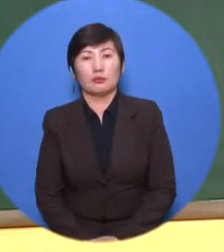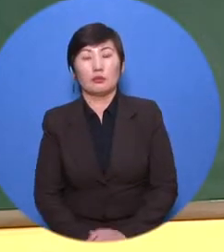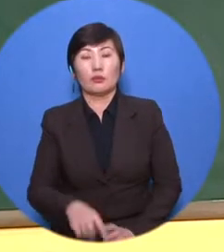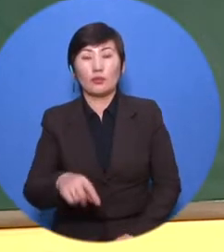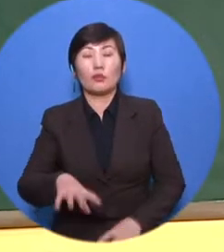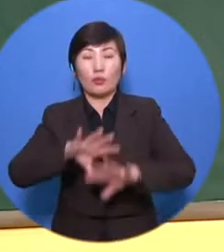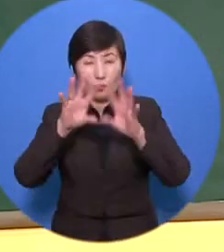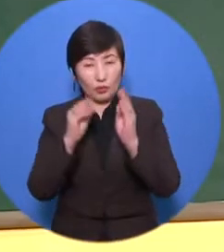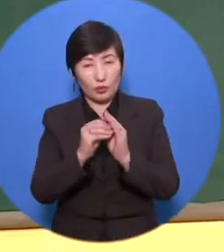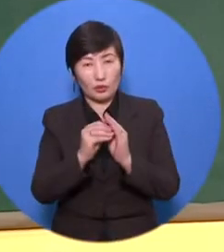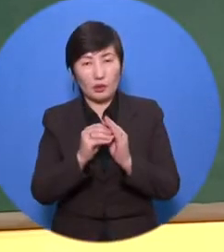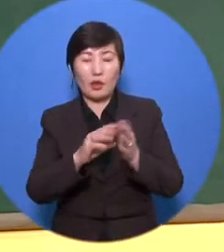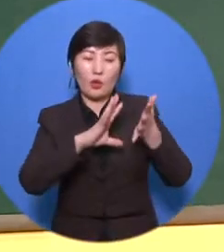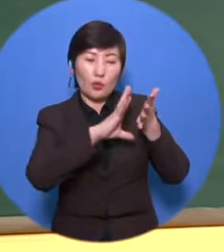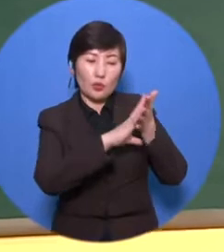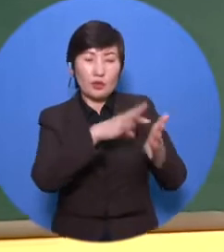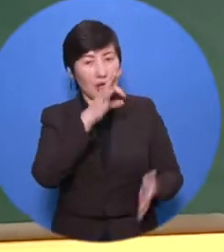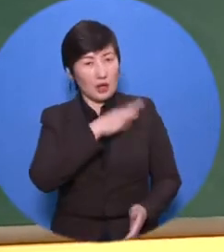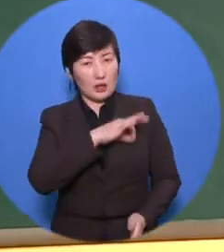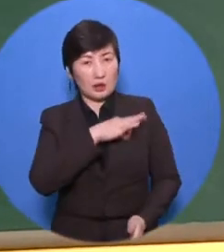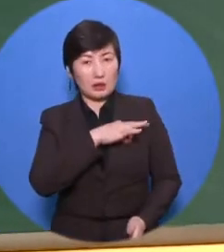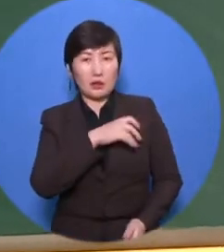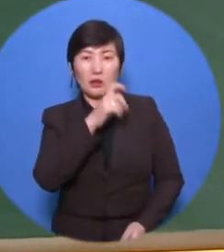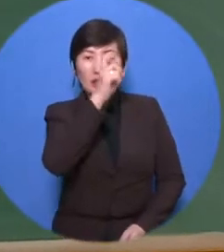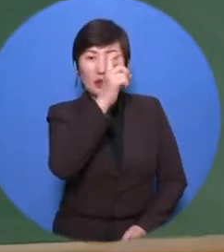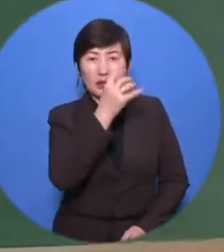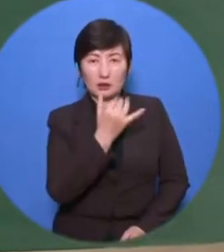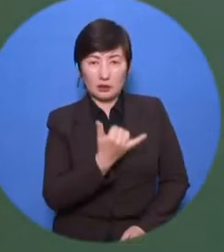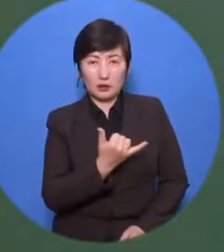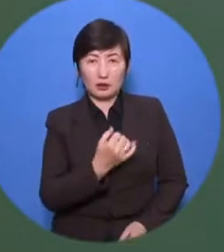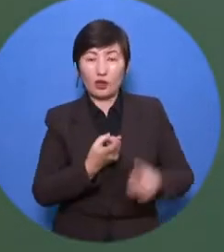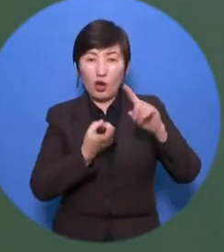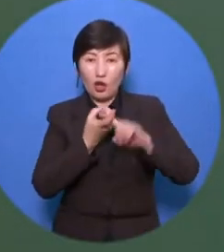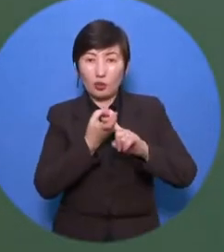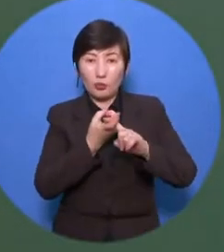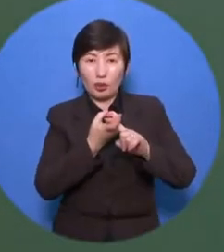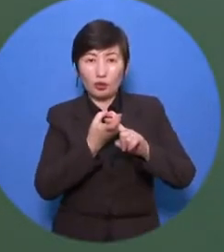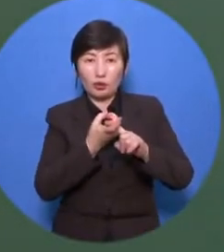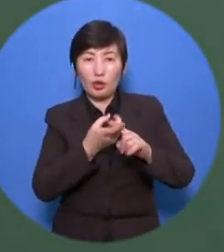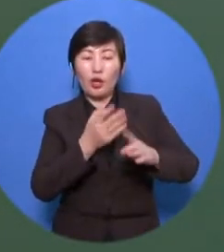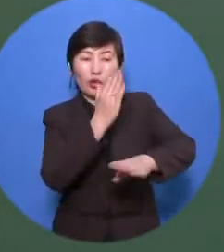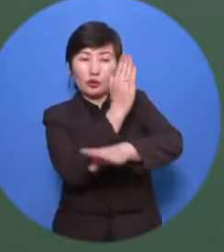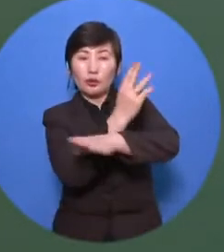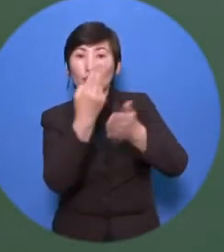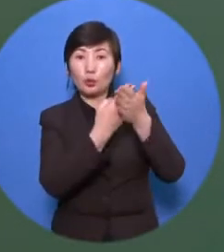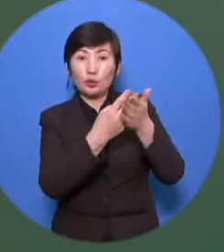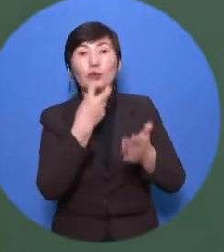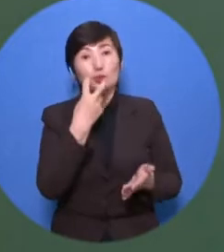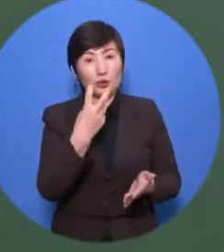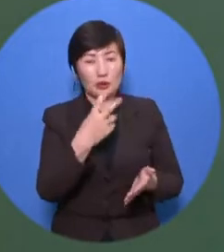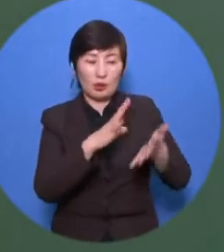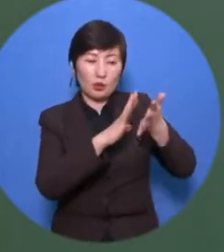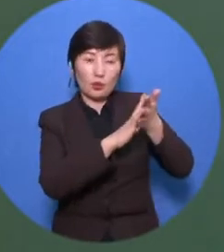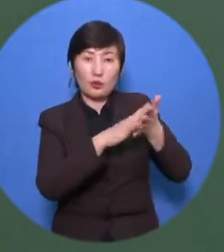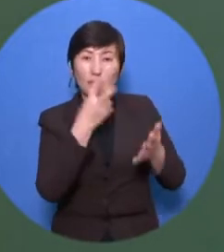Одоо бүгдээрээ хүснэгтээ ашиглаад X, Y хувьсгчийн хамаарлын графикийг дүрслэе. За, хүснэгтээс ажиглах юм бол